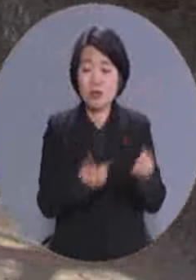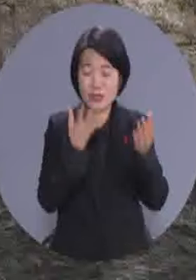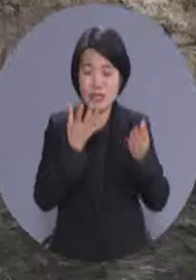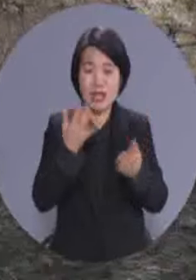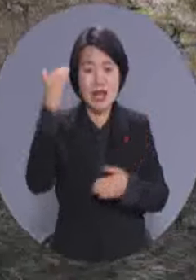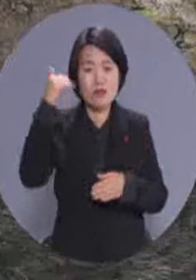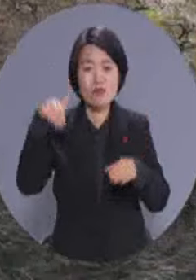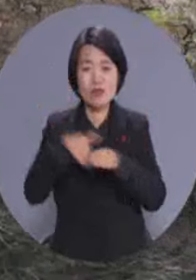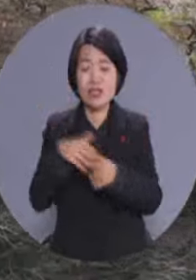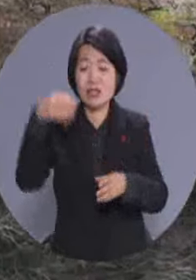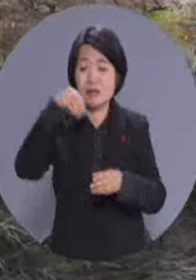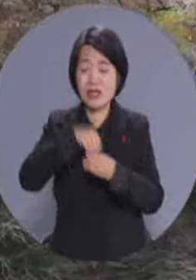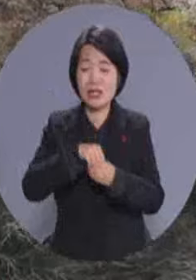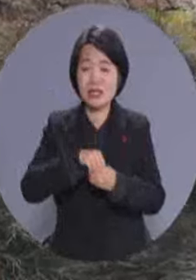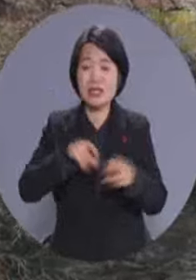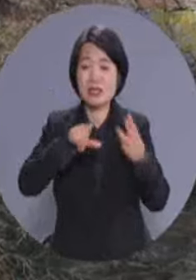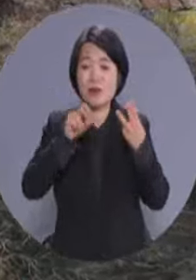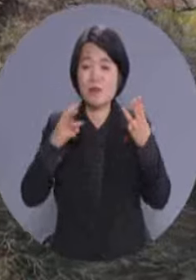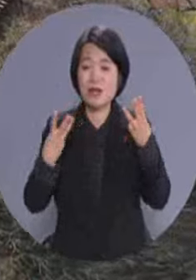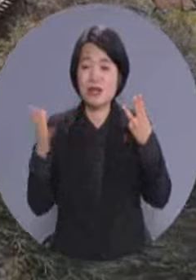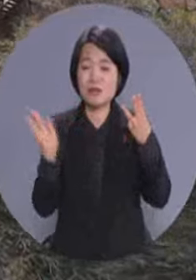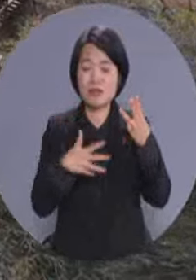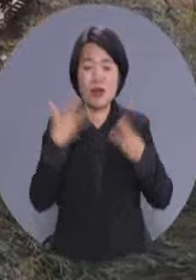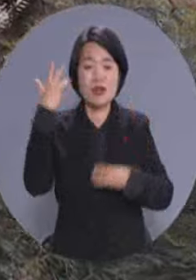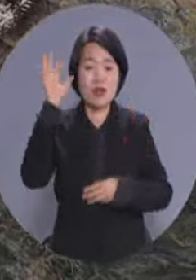주제로 오는 3월 8일부터 열흘간 열립니다